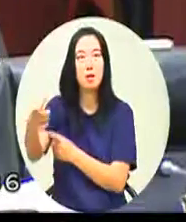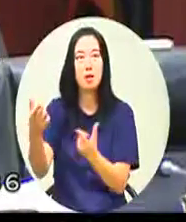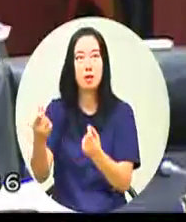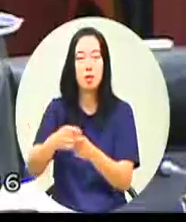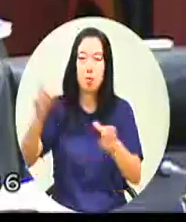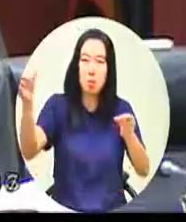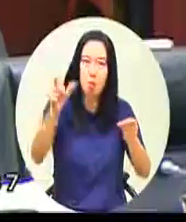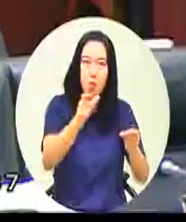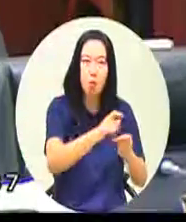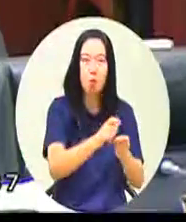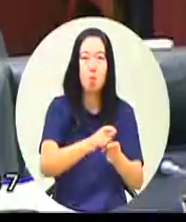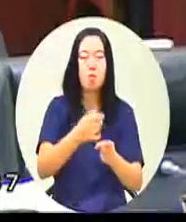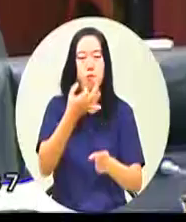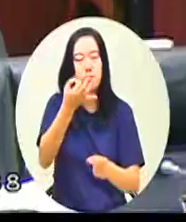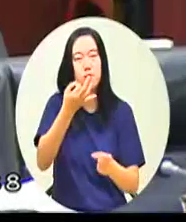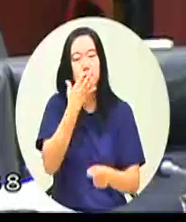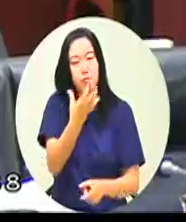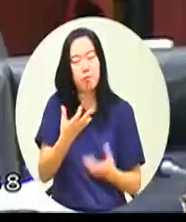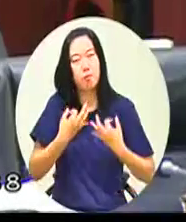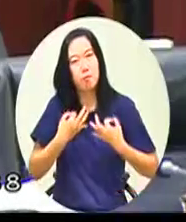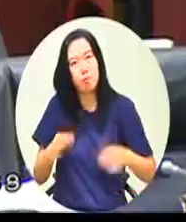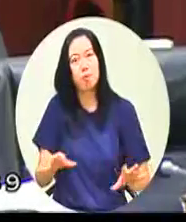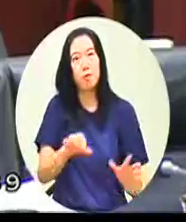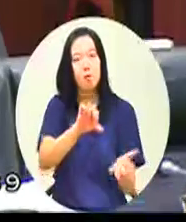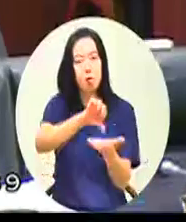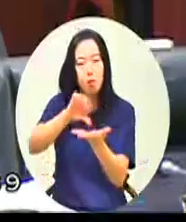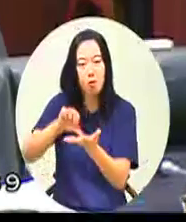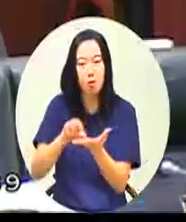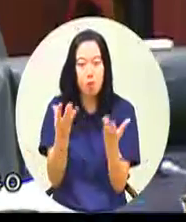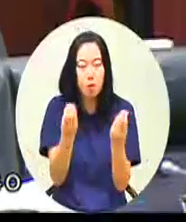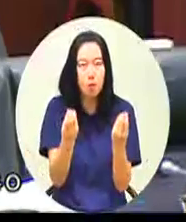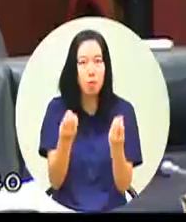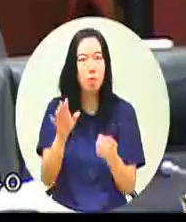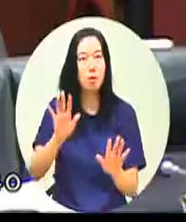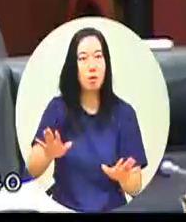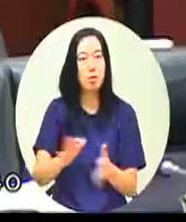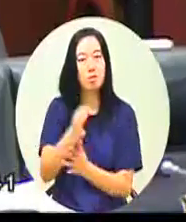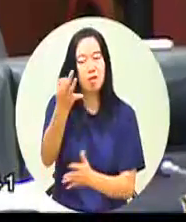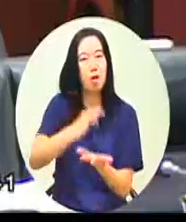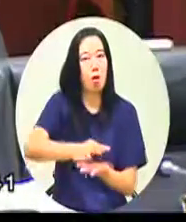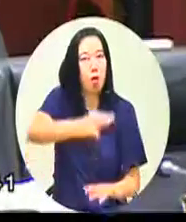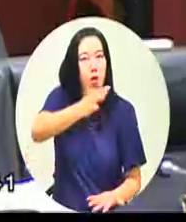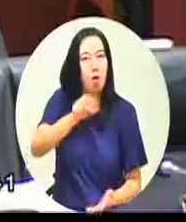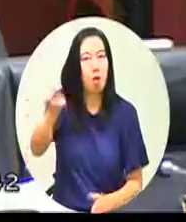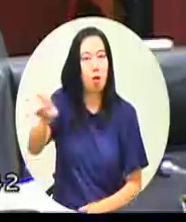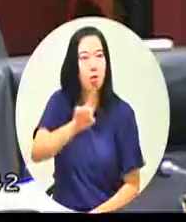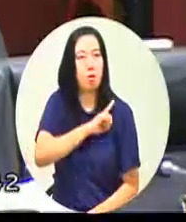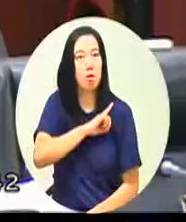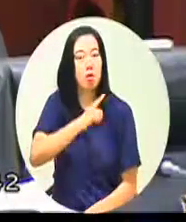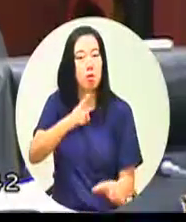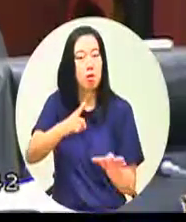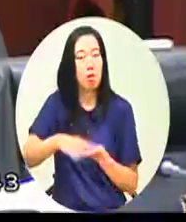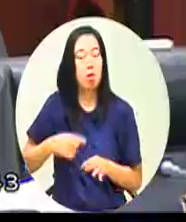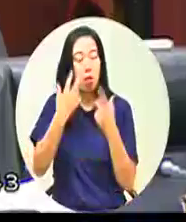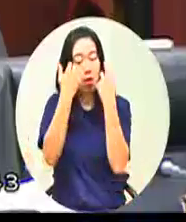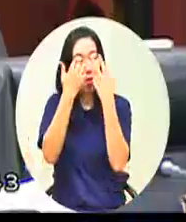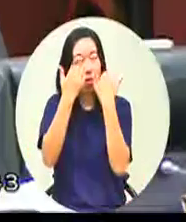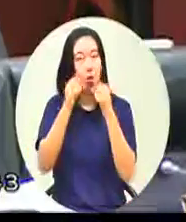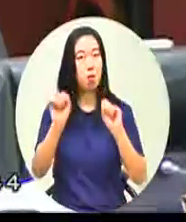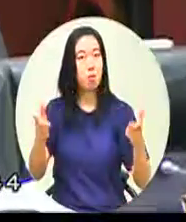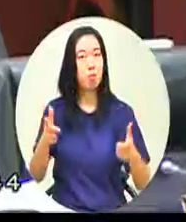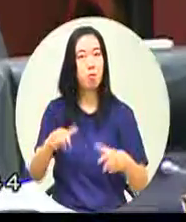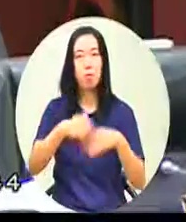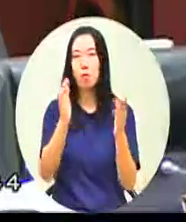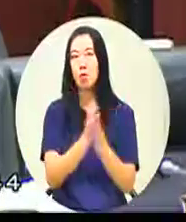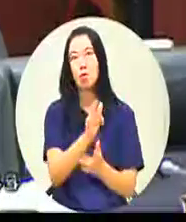失愈大，当然伊嘛卖无物件嘛，啊，即马价钱悬，其实吼嘛毋是菜农赚的呢，即价钱悬哦，拢是迄中盘